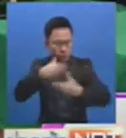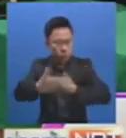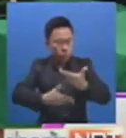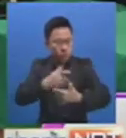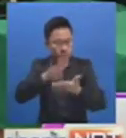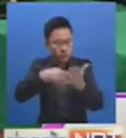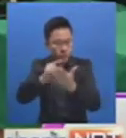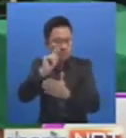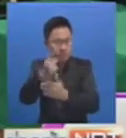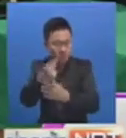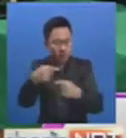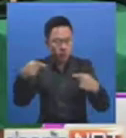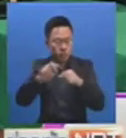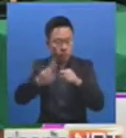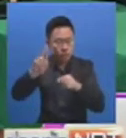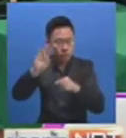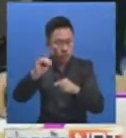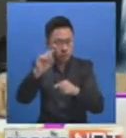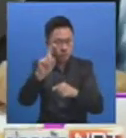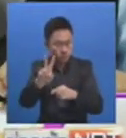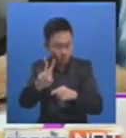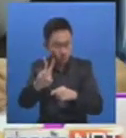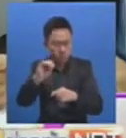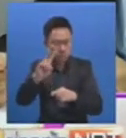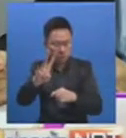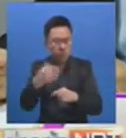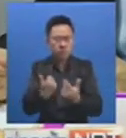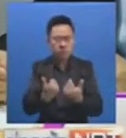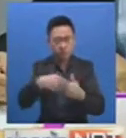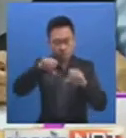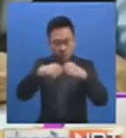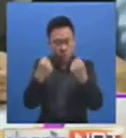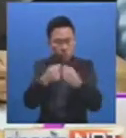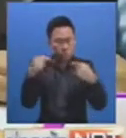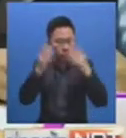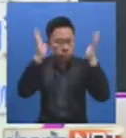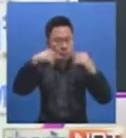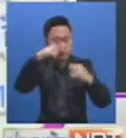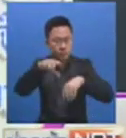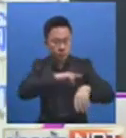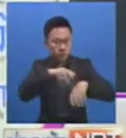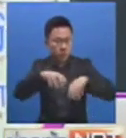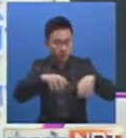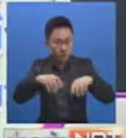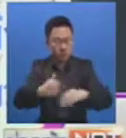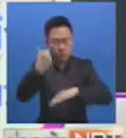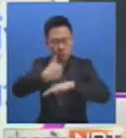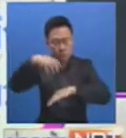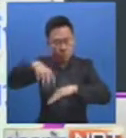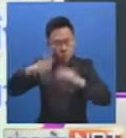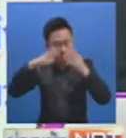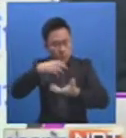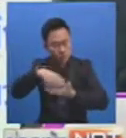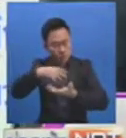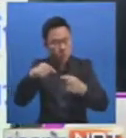ที่จัดโดยสมาคมนักประชาสัมพันธ์แห่งประเทศไทยโดยอธิบดีกรมประชาสัมพันธ์กะว่าขณะนี้ธุรกิจทั้งขนาดเล็กและขนาดใหญ่